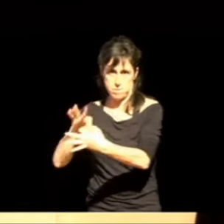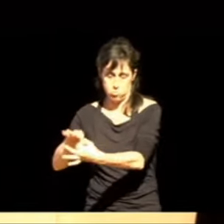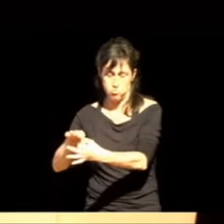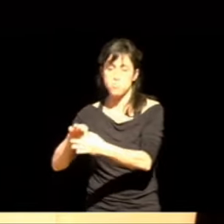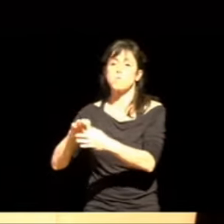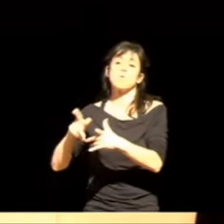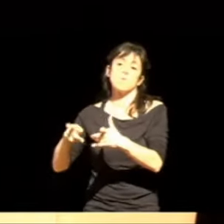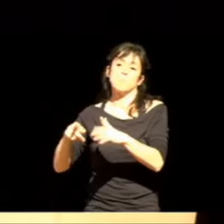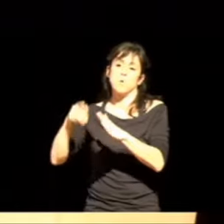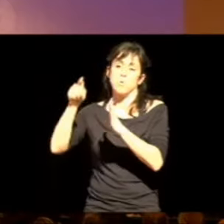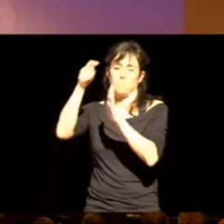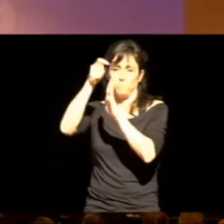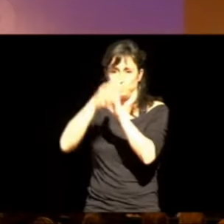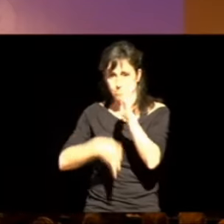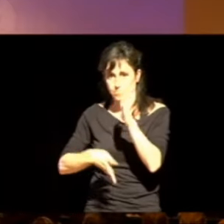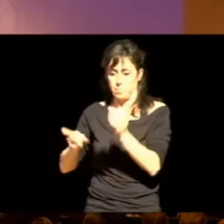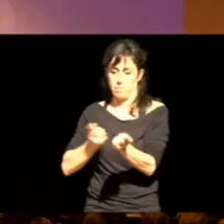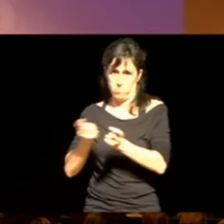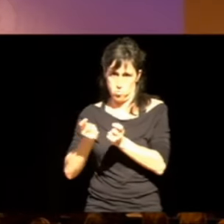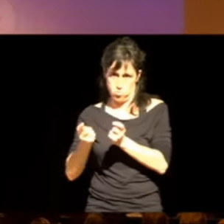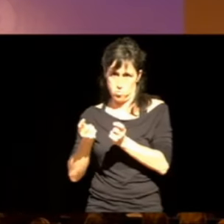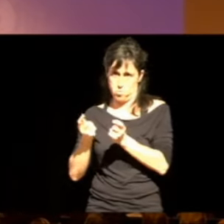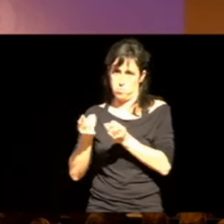nahiko erabilgarria izan daitekeela, bai?